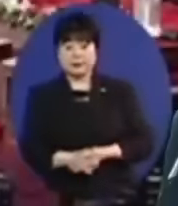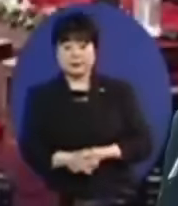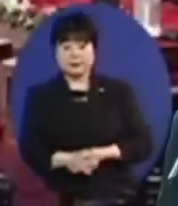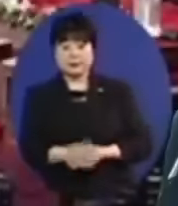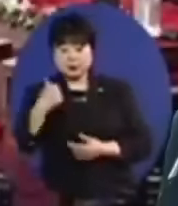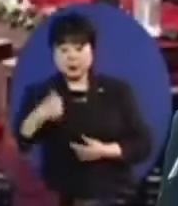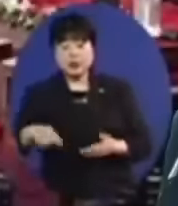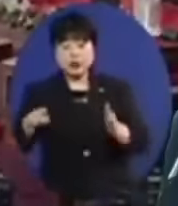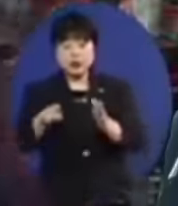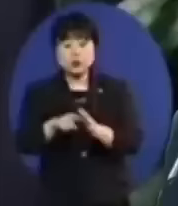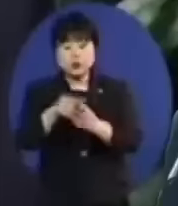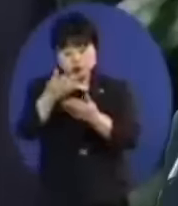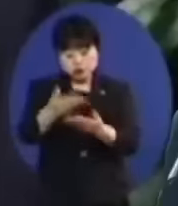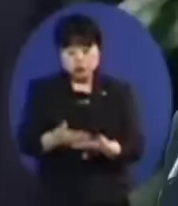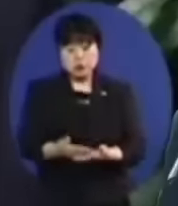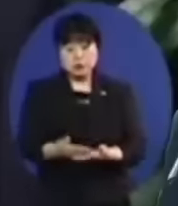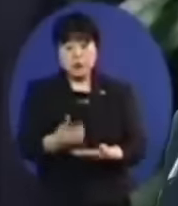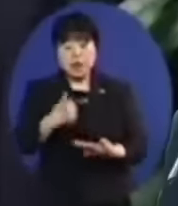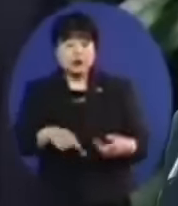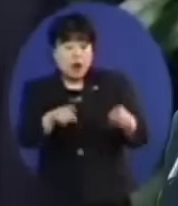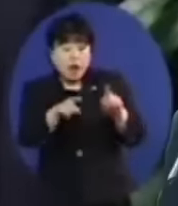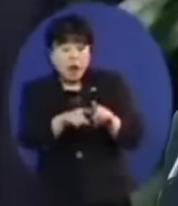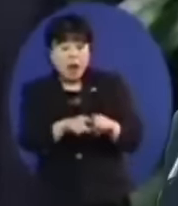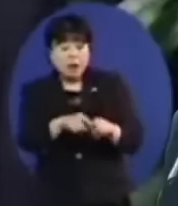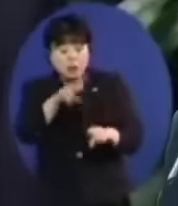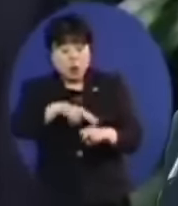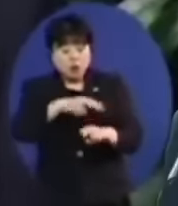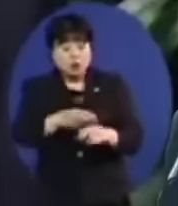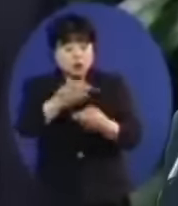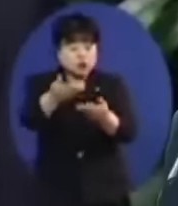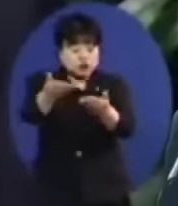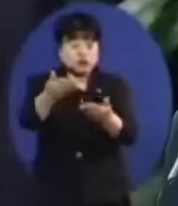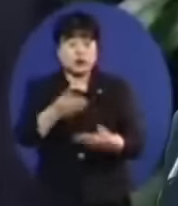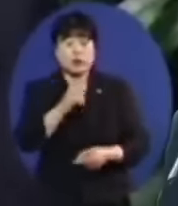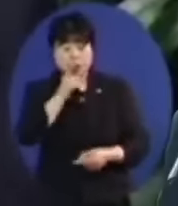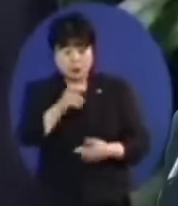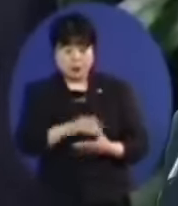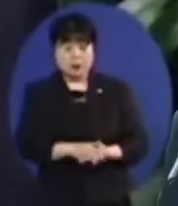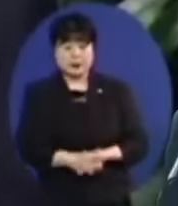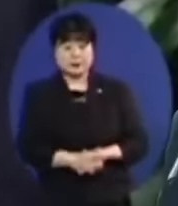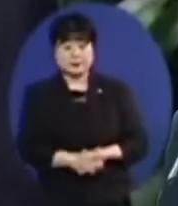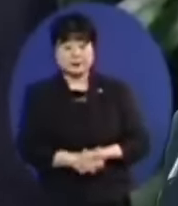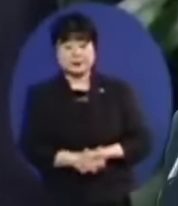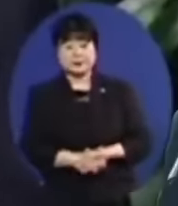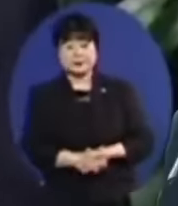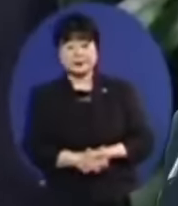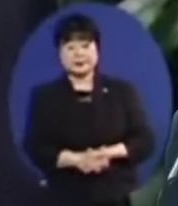아들을 우리에게 주시니 그 아들과 함께 무엇을 선물로 주지 아니하시겠느냐?